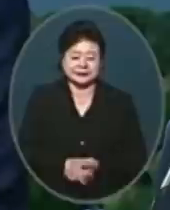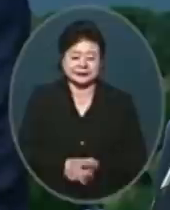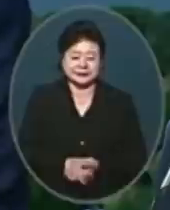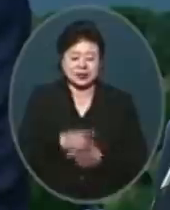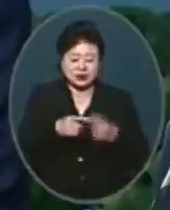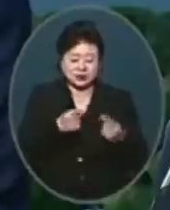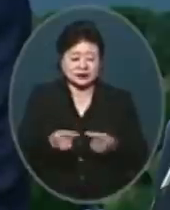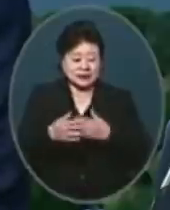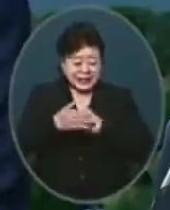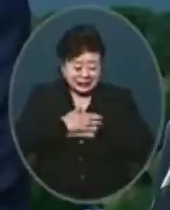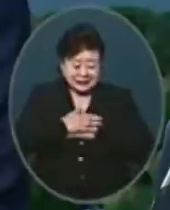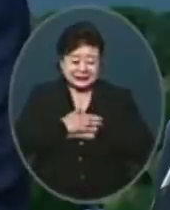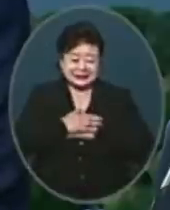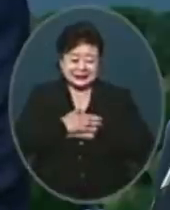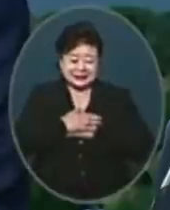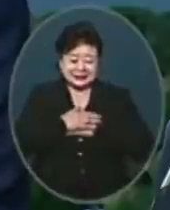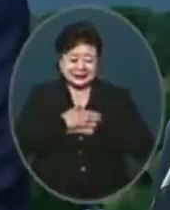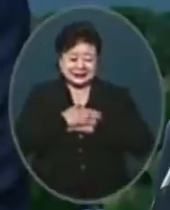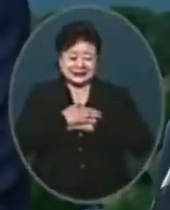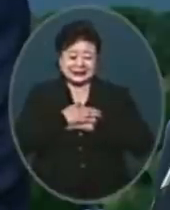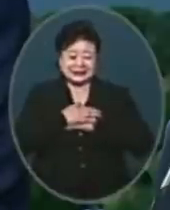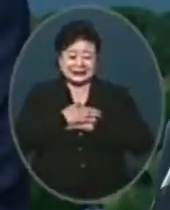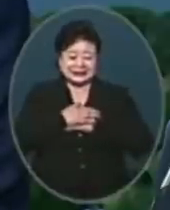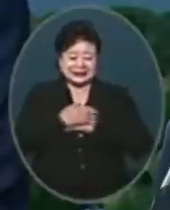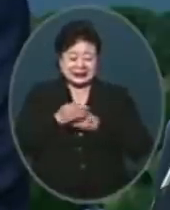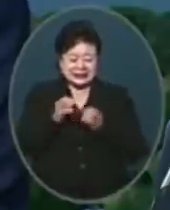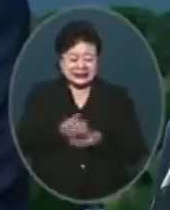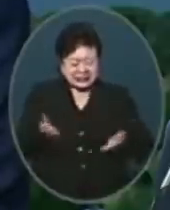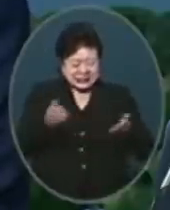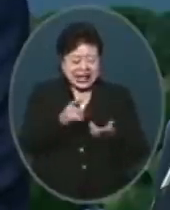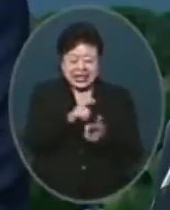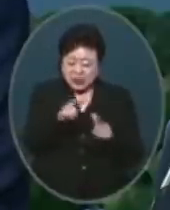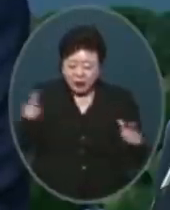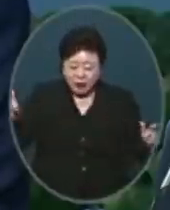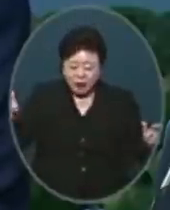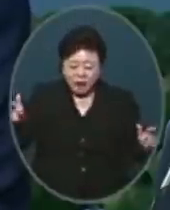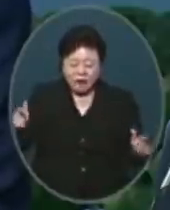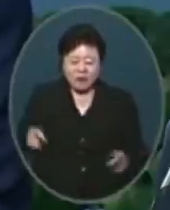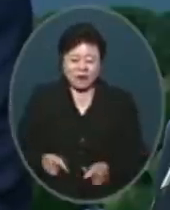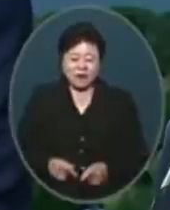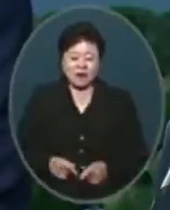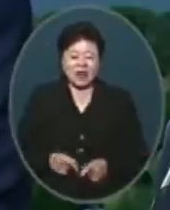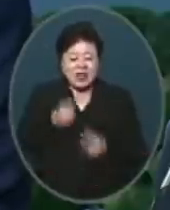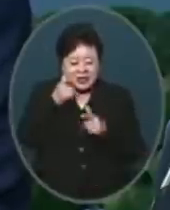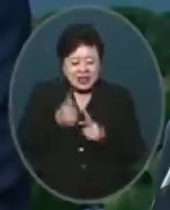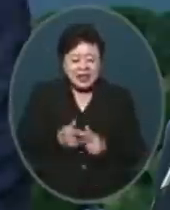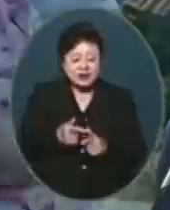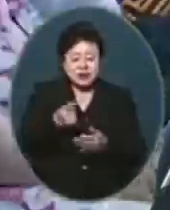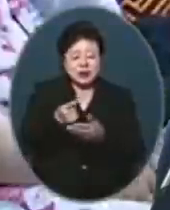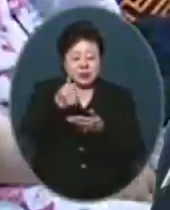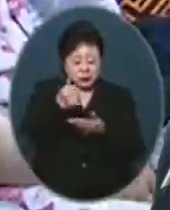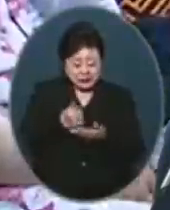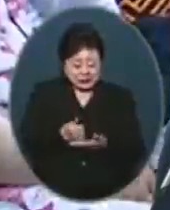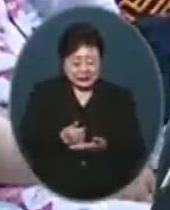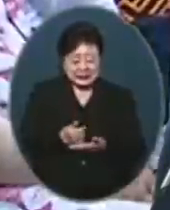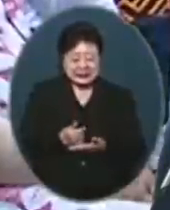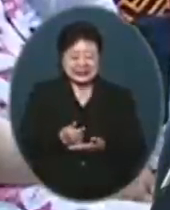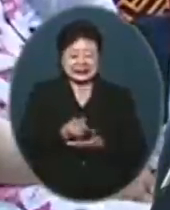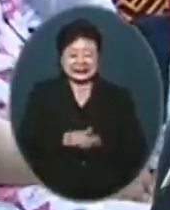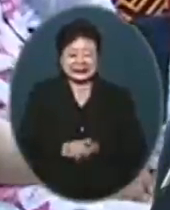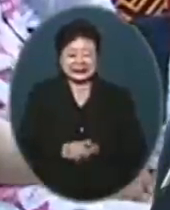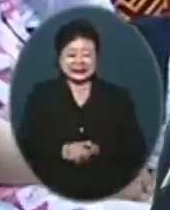한번 따라 말씀하세요. 나는 질그릇이 아니라 예수님을 모시는 거로